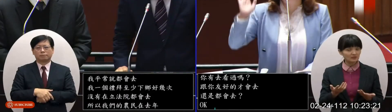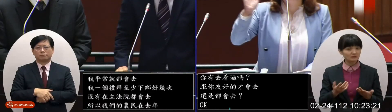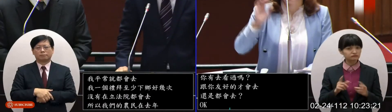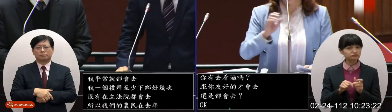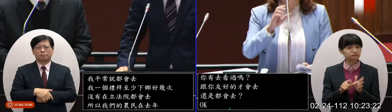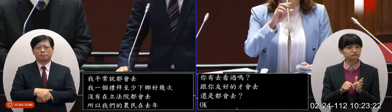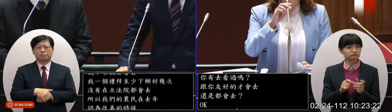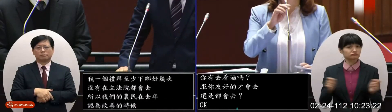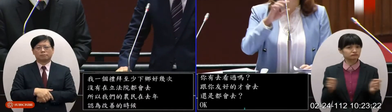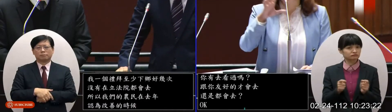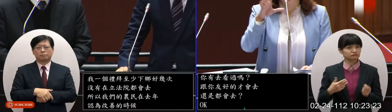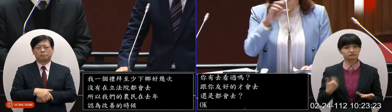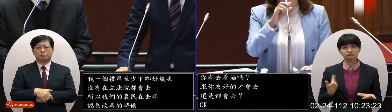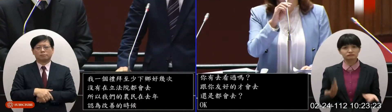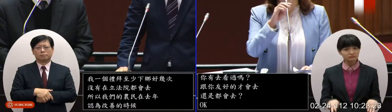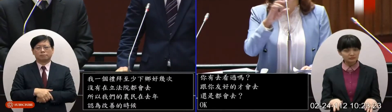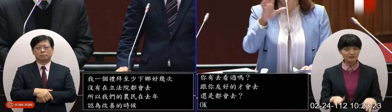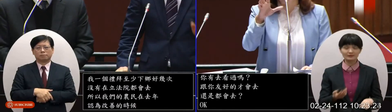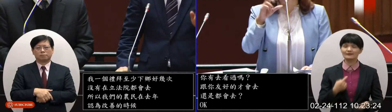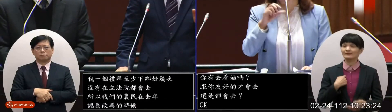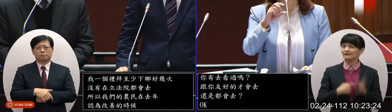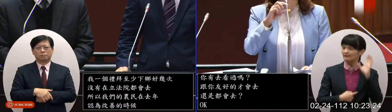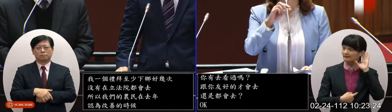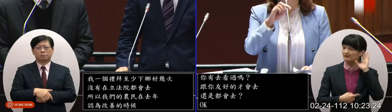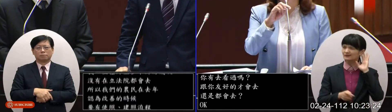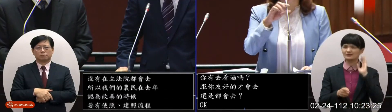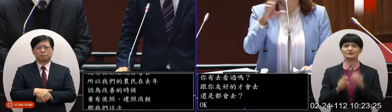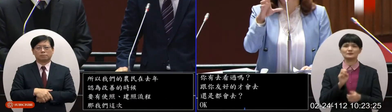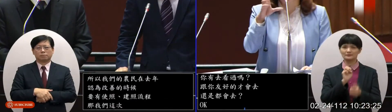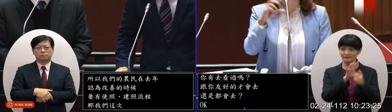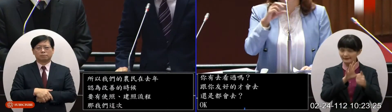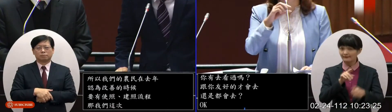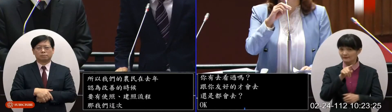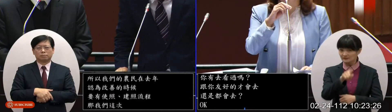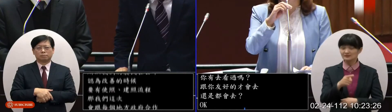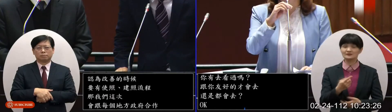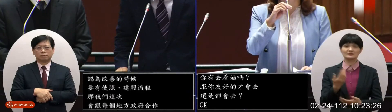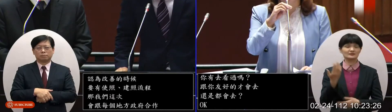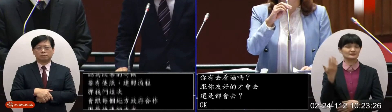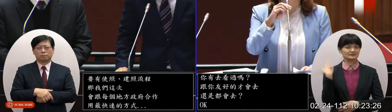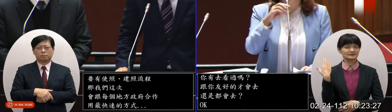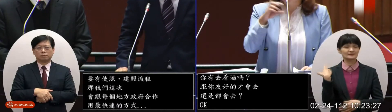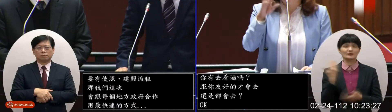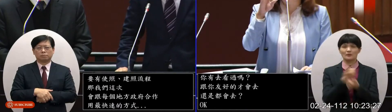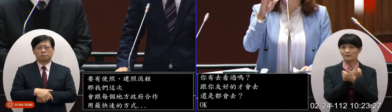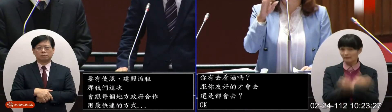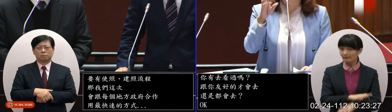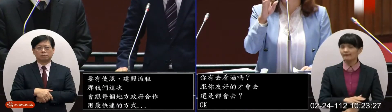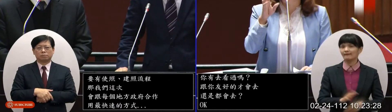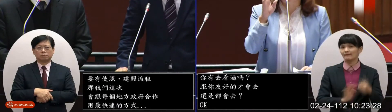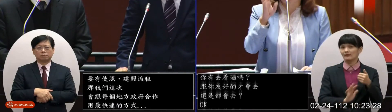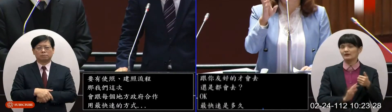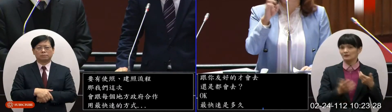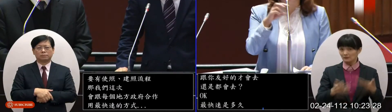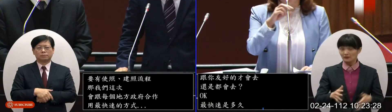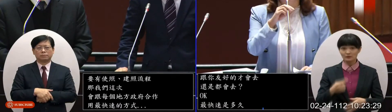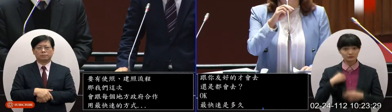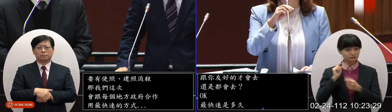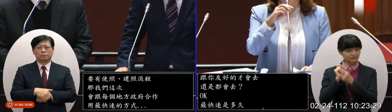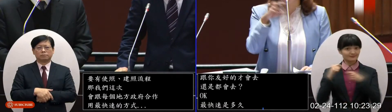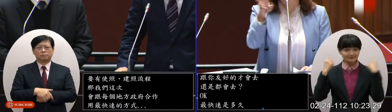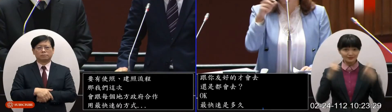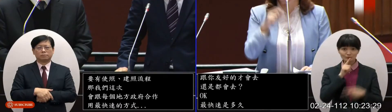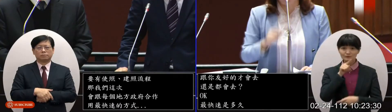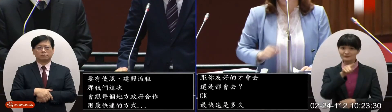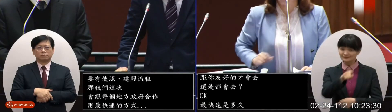为这种话吼听起来吼，哎，陈主委，我跟你讲，你是那个旧的这个内阁阁员啊啦吼，啊，我最近最常说你